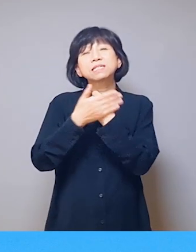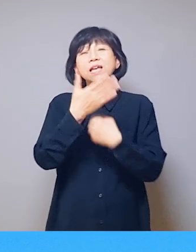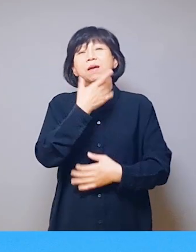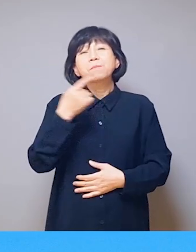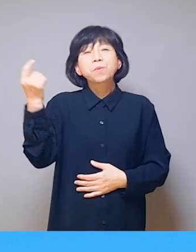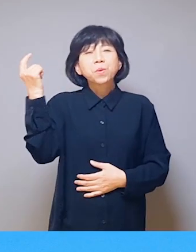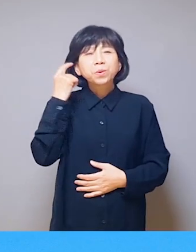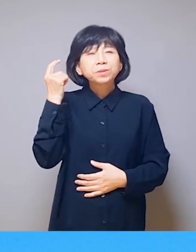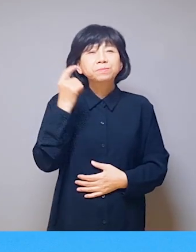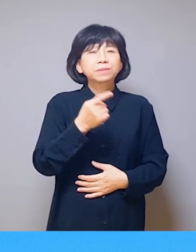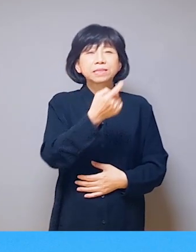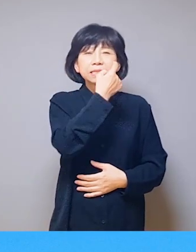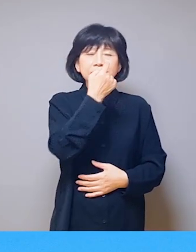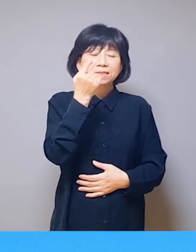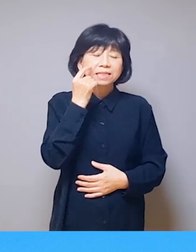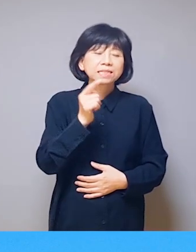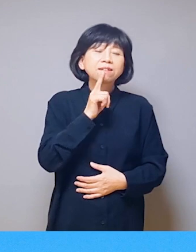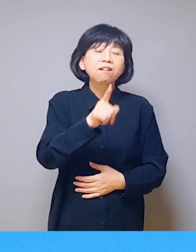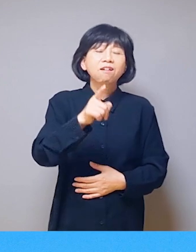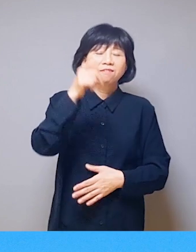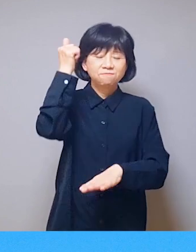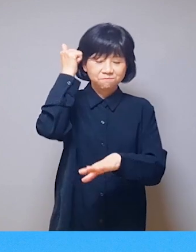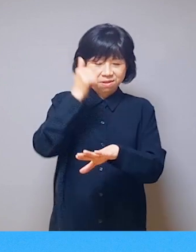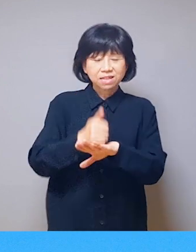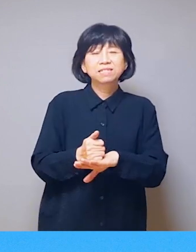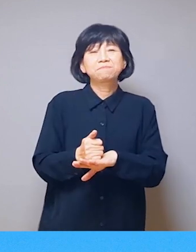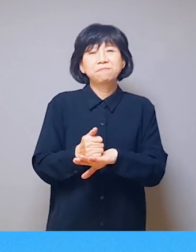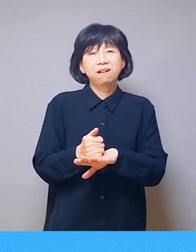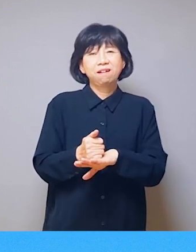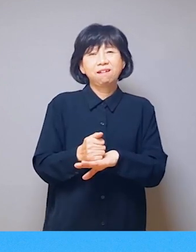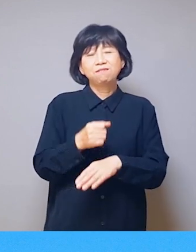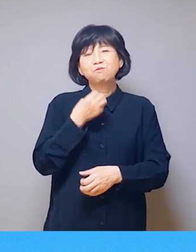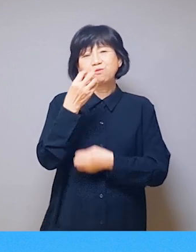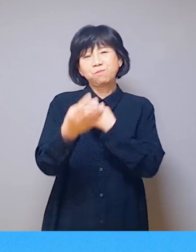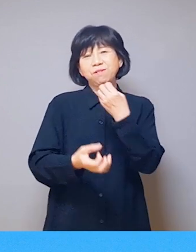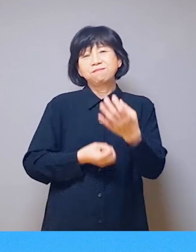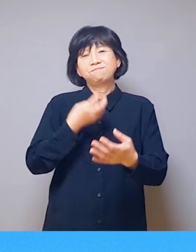복음을 증언하는 일을 마치려 한다라고 고백하는 거죠.